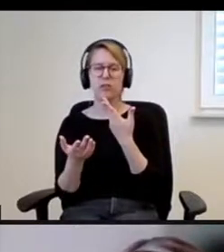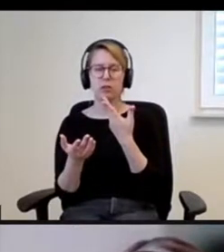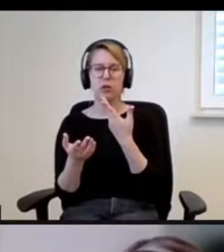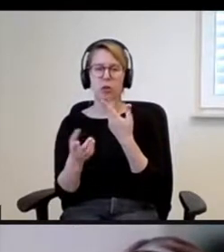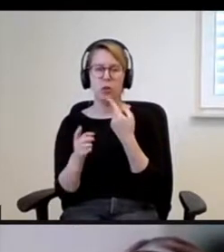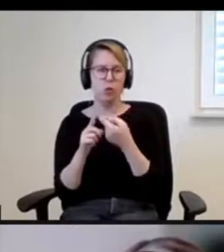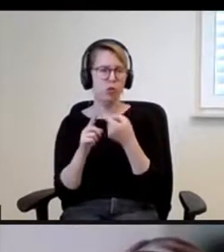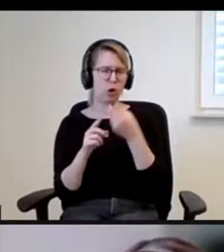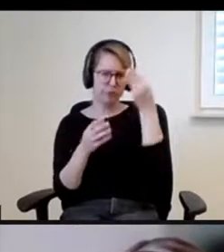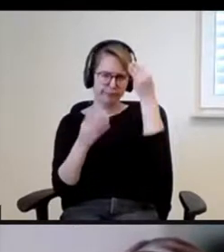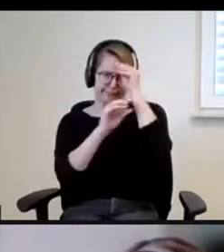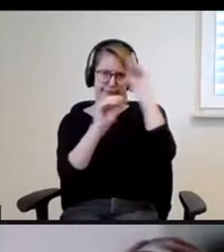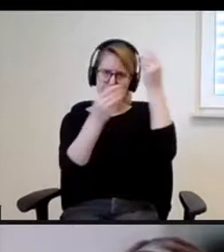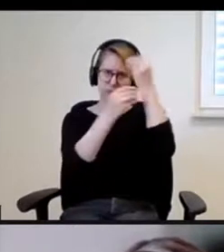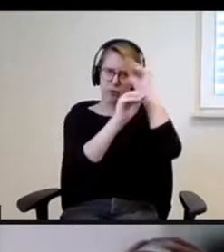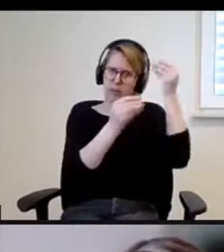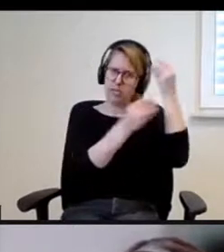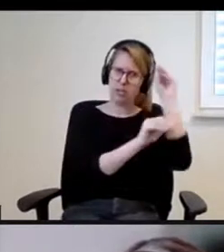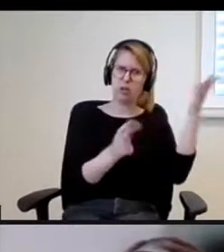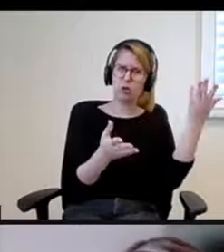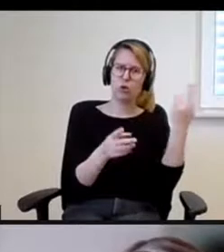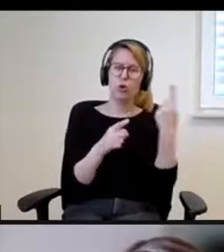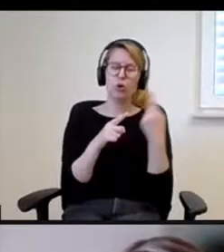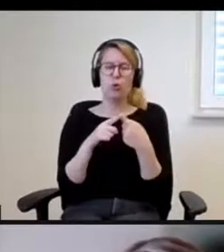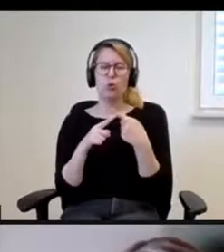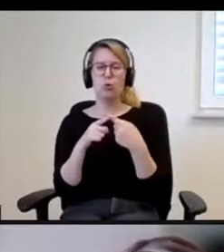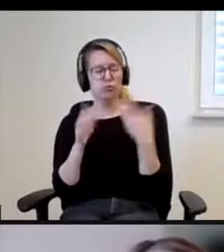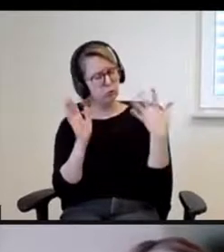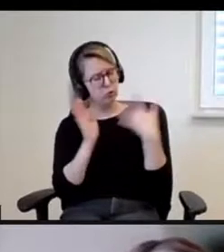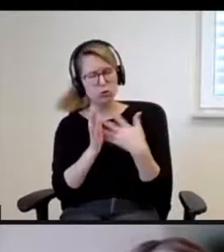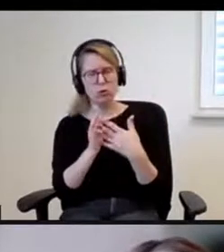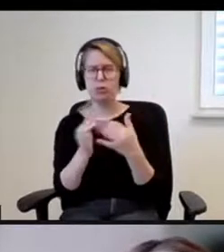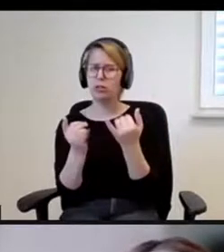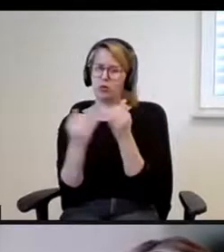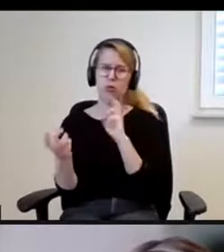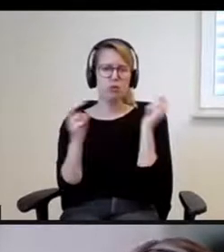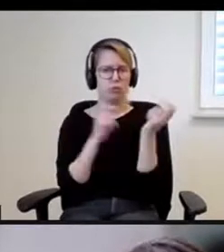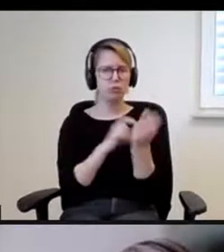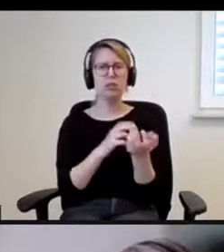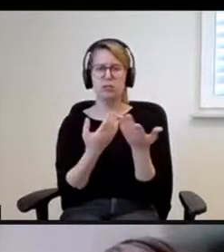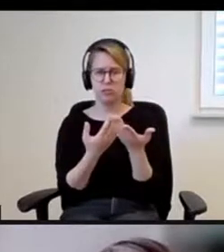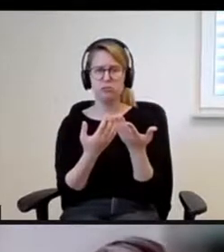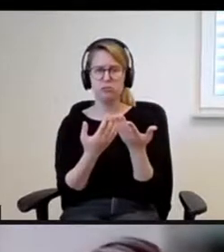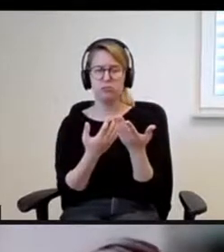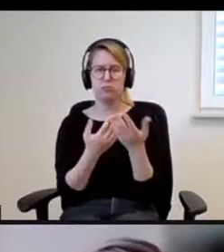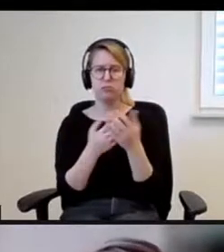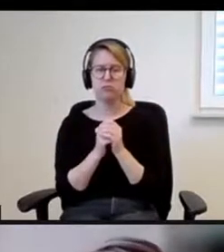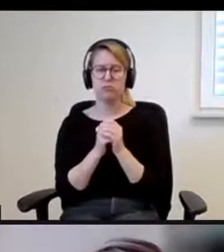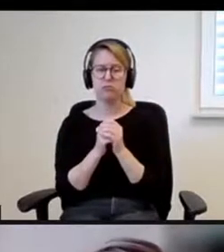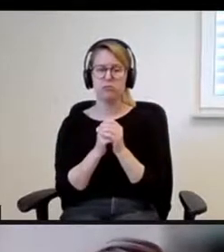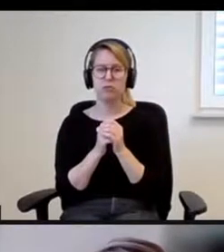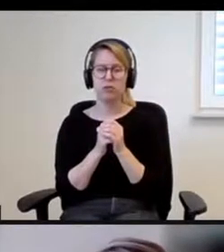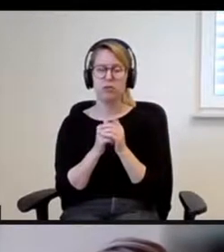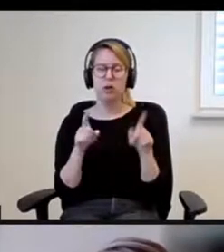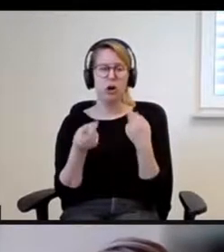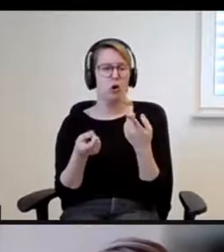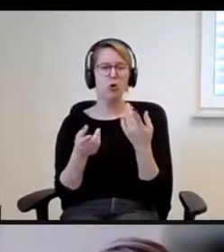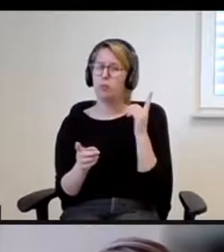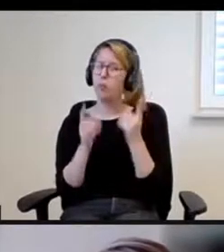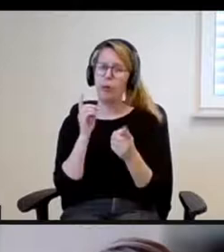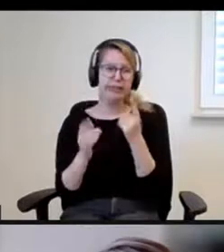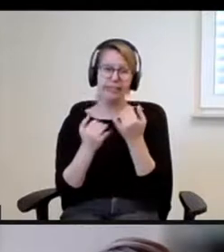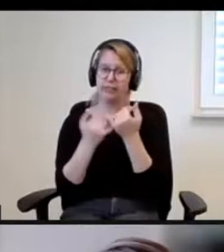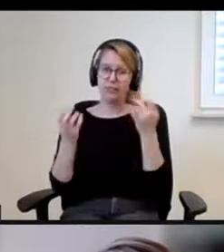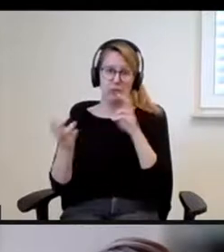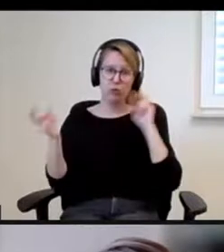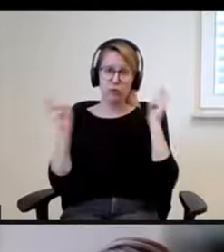also gucken, auch als wir wären, weil die Politiken umgesagt gehen, wurde